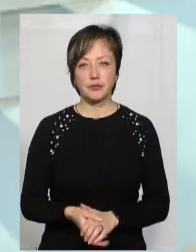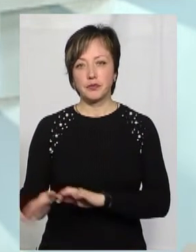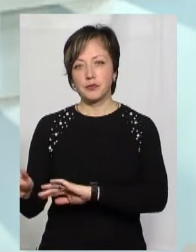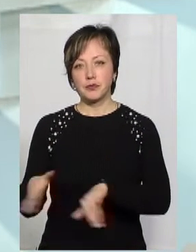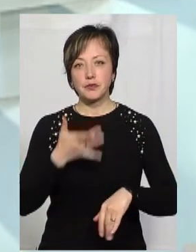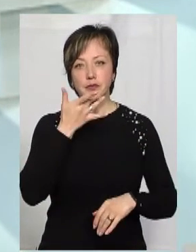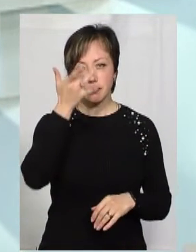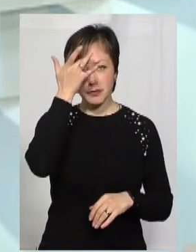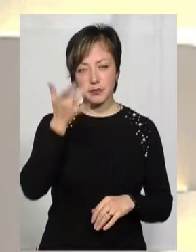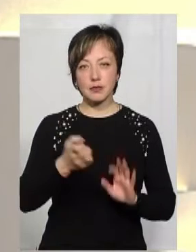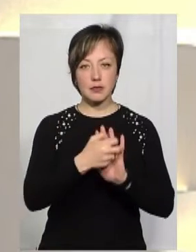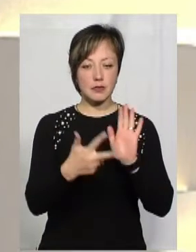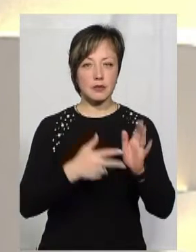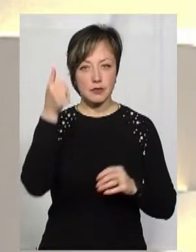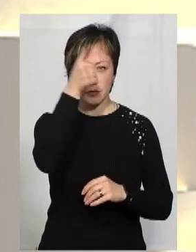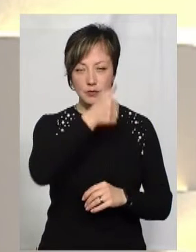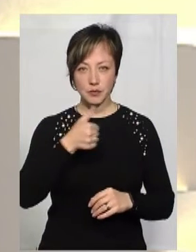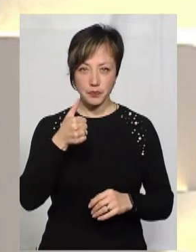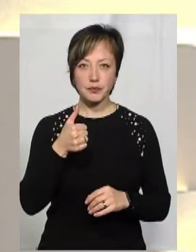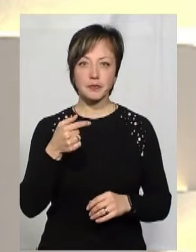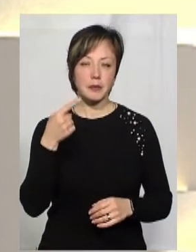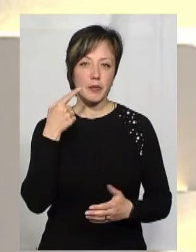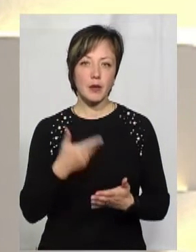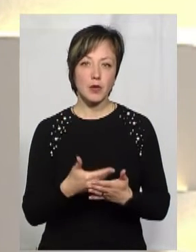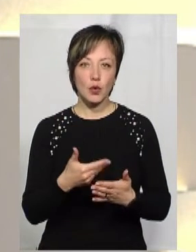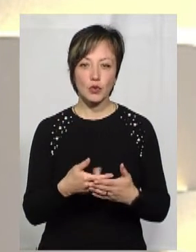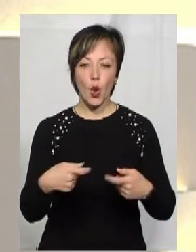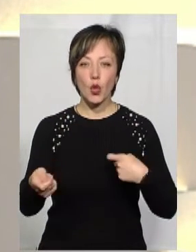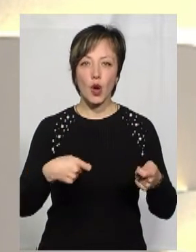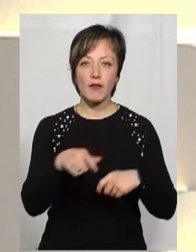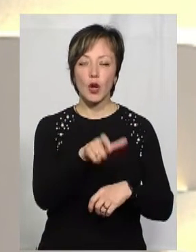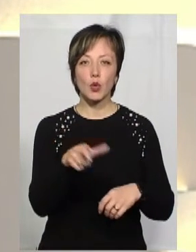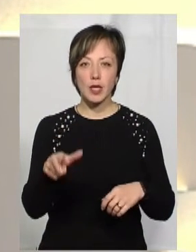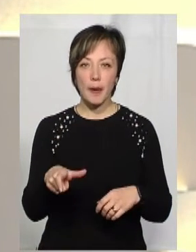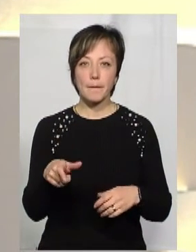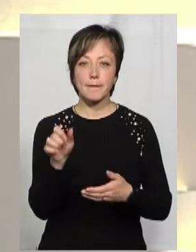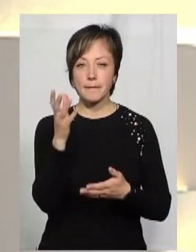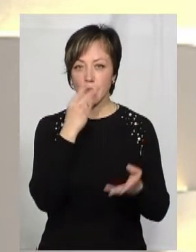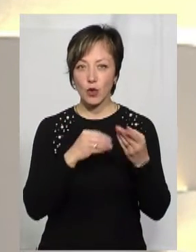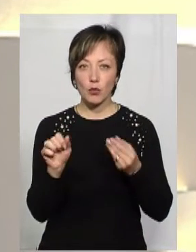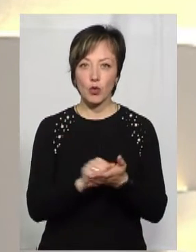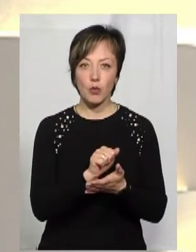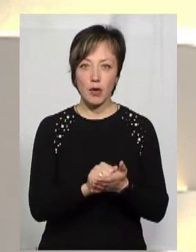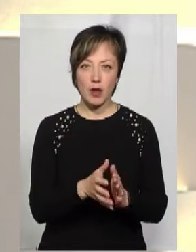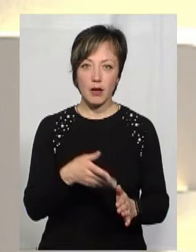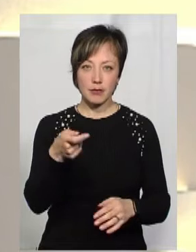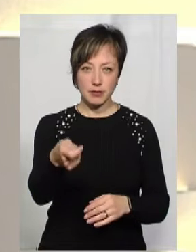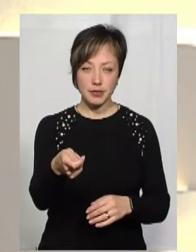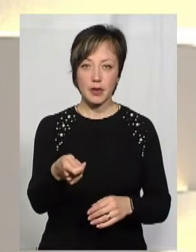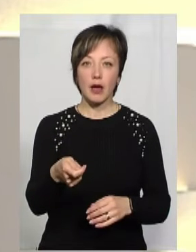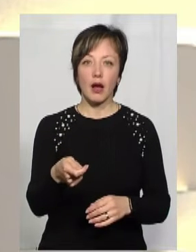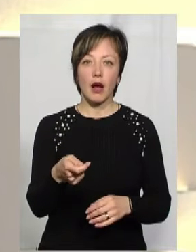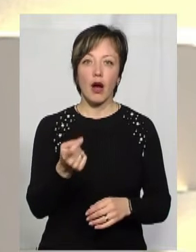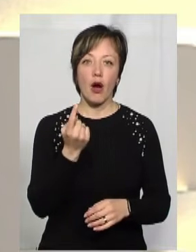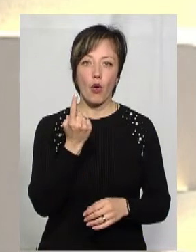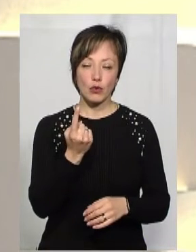Влітку 2018 року підозру у торгівлі людьми і підробці документів висунули правоохоронці посадовцям одного з центрів сурогатного